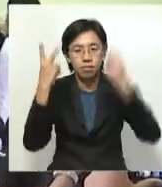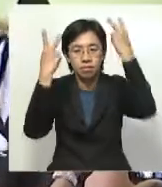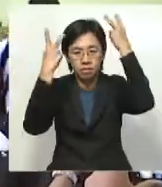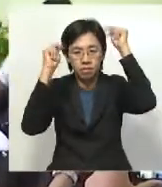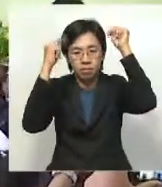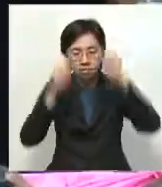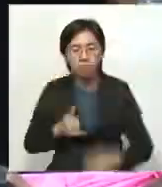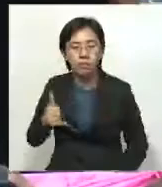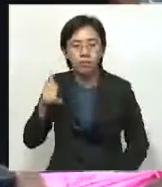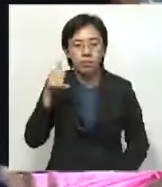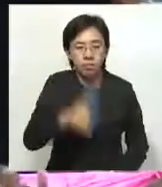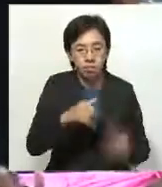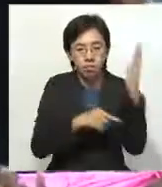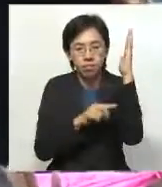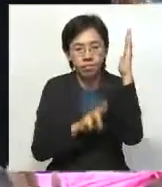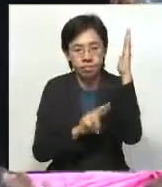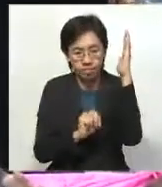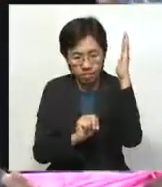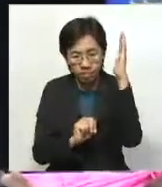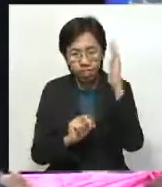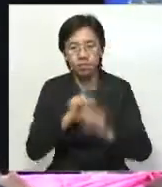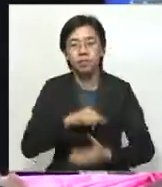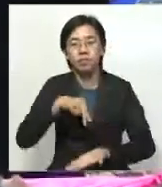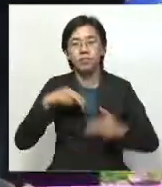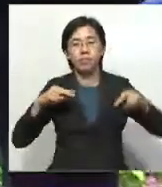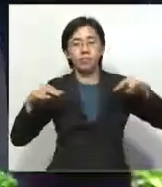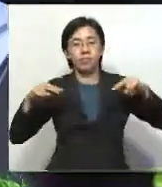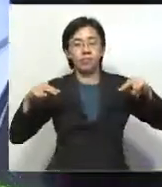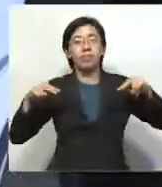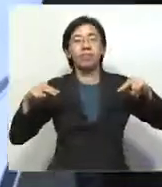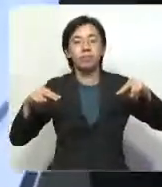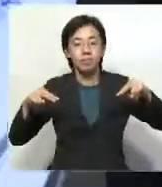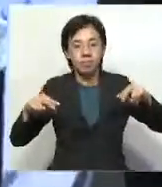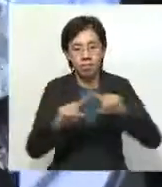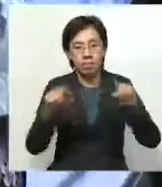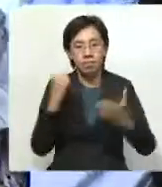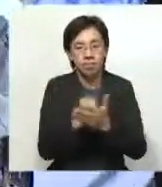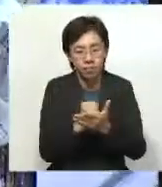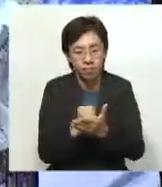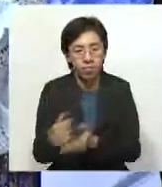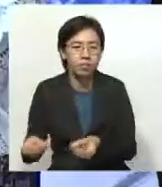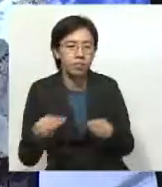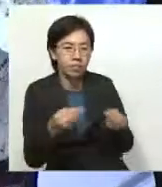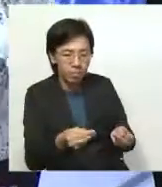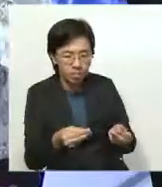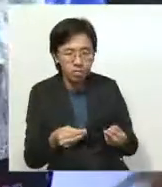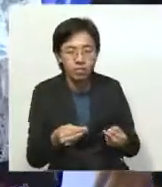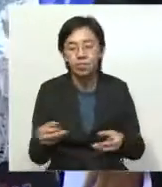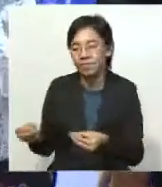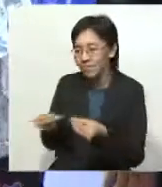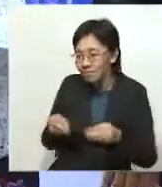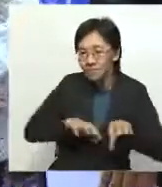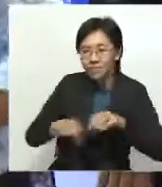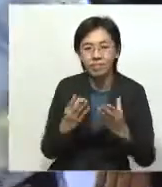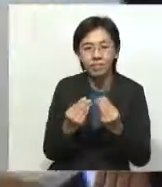นตรีได้เดินทางไปที่จังหวัดระนองค่ะเพื่อเป็นสักขีพยานพิธีมอบสมุดประจำตัวผู้ที่ได้รับการจัดที่ดินทำกินให้ชุมช